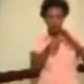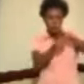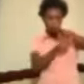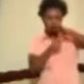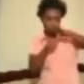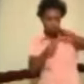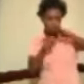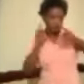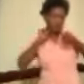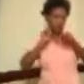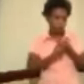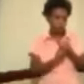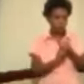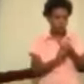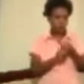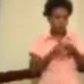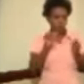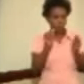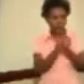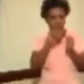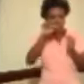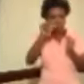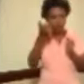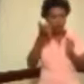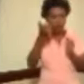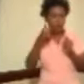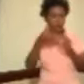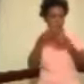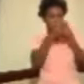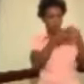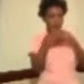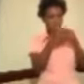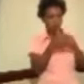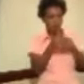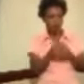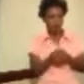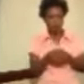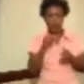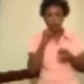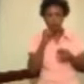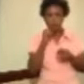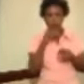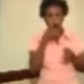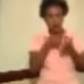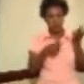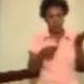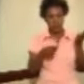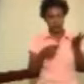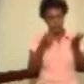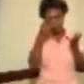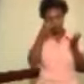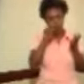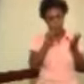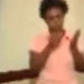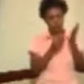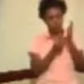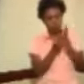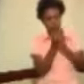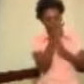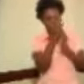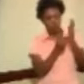États-Unis, quel plan spécifique vous avez pour relancer non seulement la production agricole, mais aussi